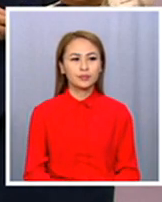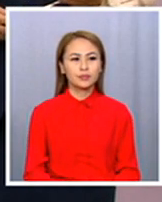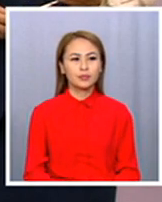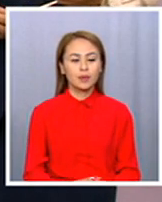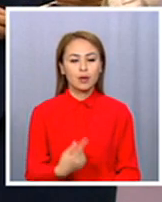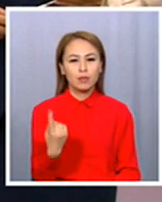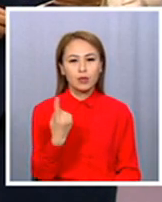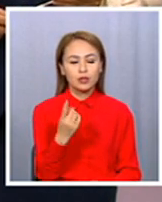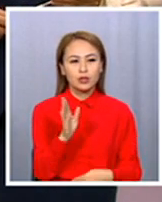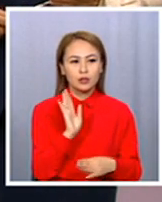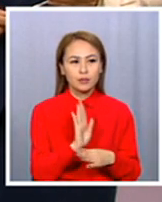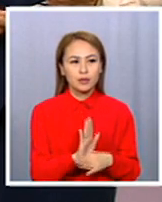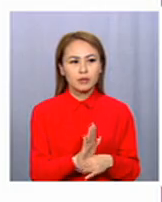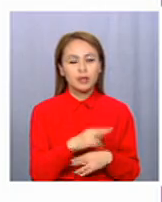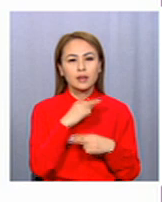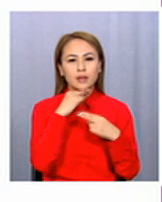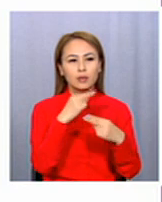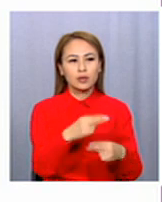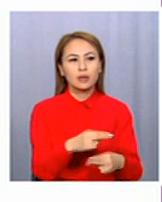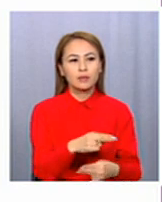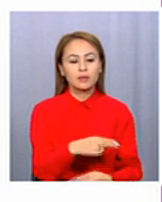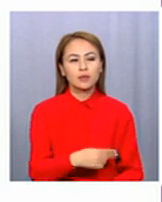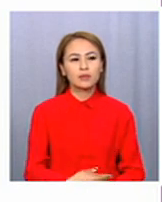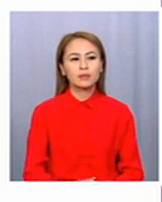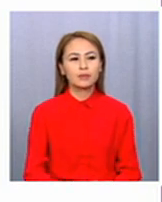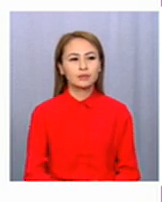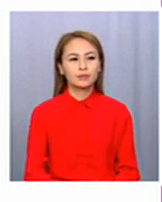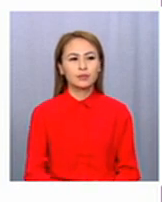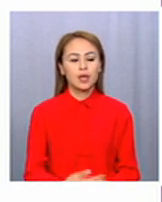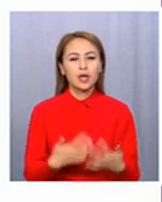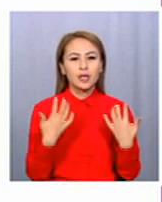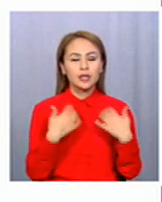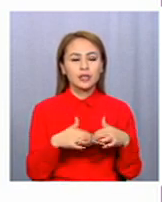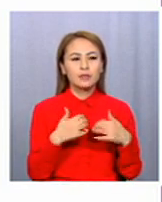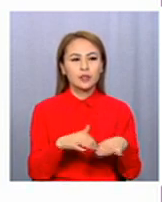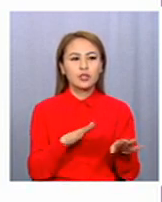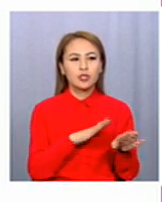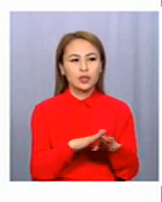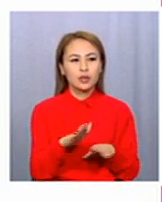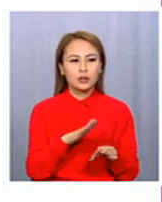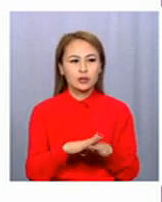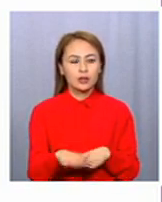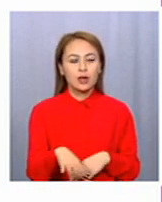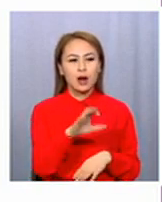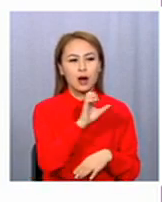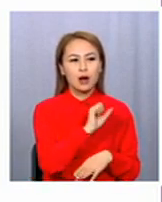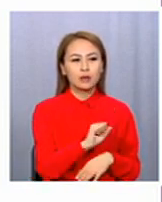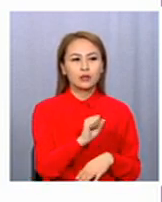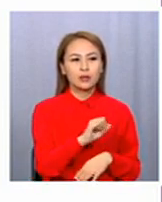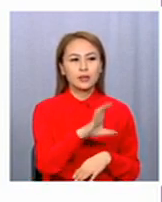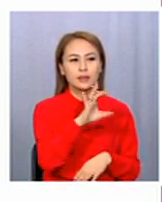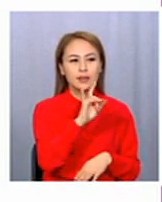Бірінші тапсырмаға назарымызды аударайық. Есептерді шығарыңдар. А нұсқасы.